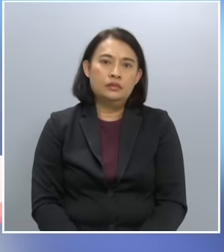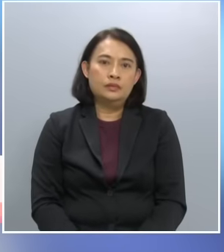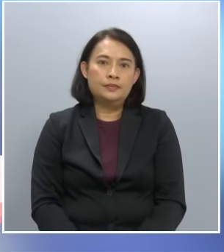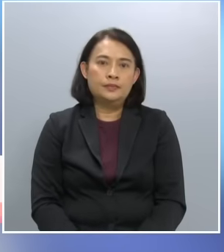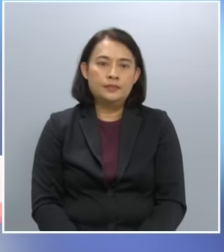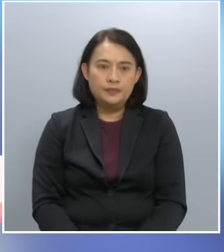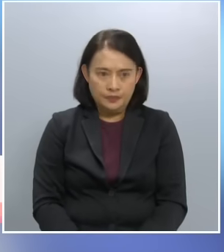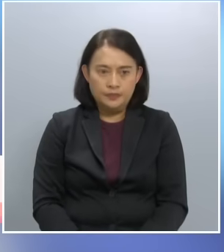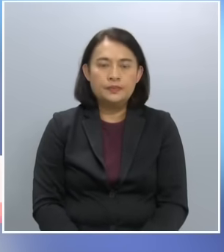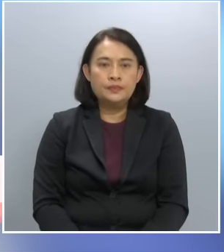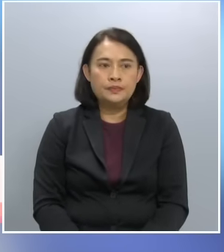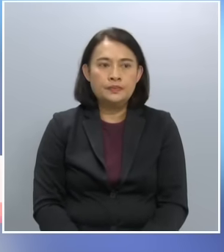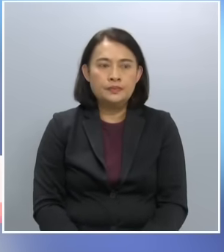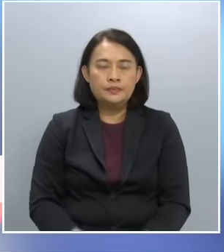ฮะขอแสดงความเสียใจด้วยนะครับ